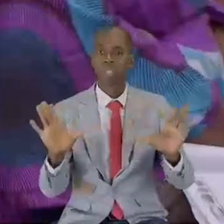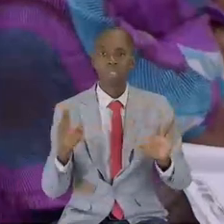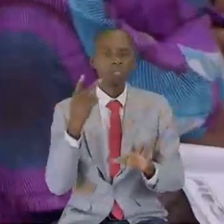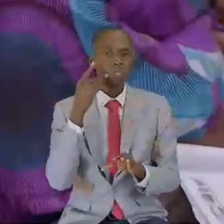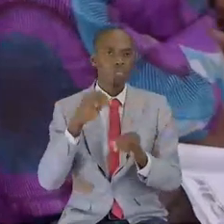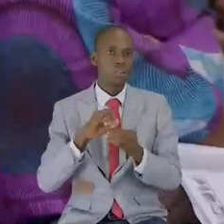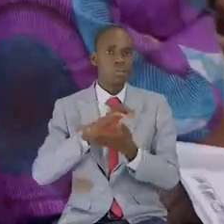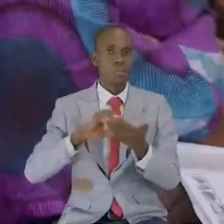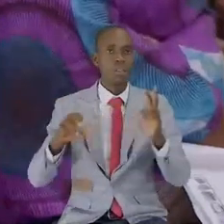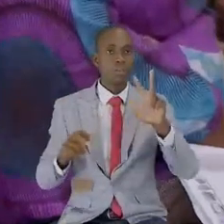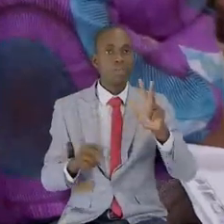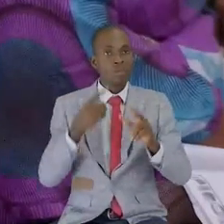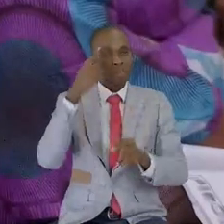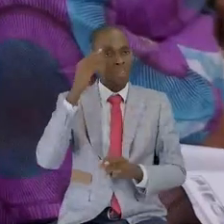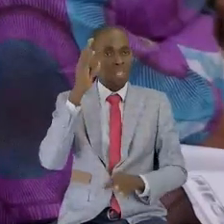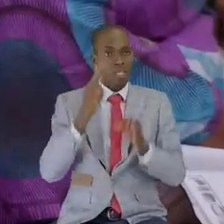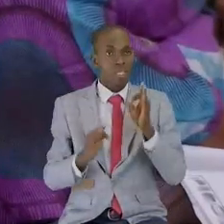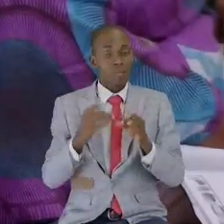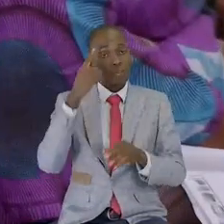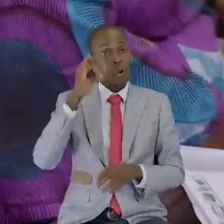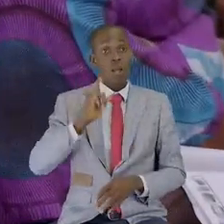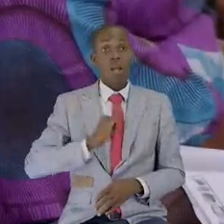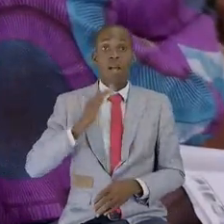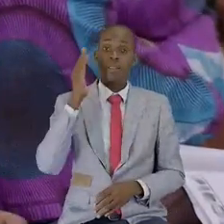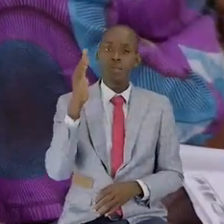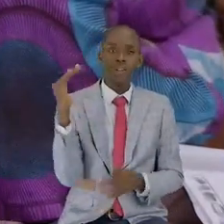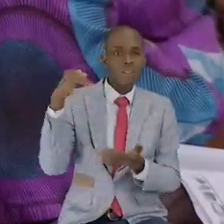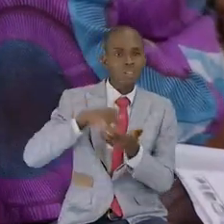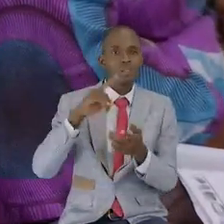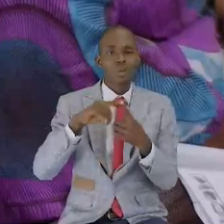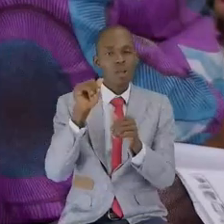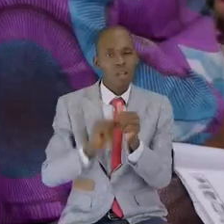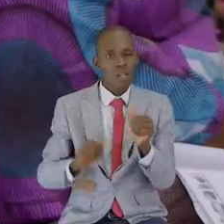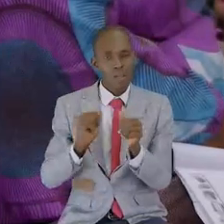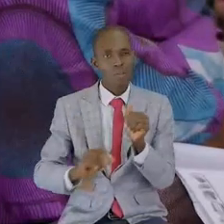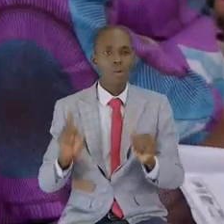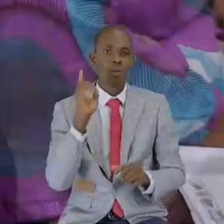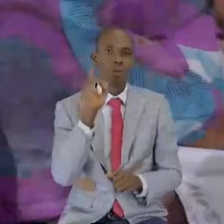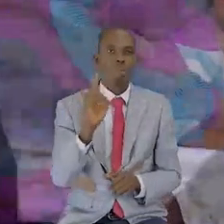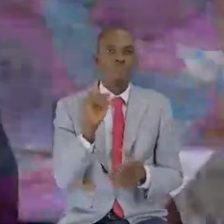Verset 3, et je proteste encore une fois à tout homme